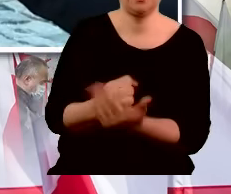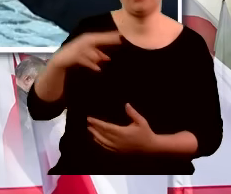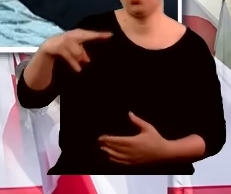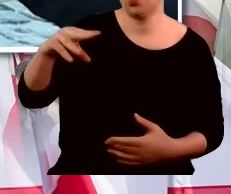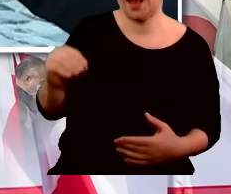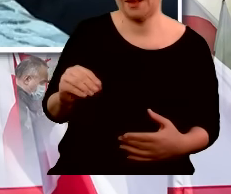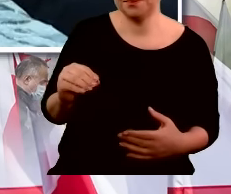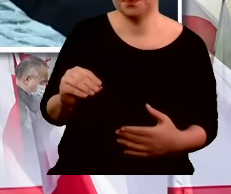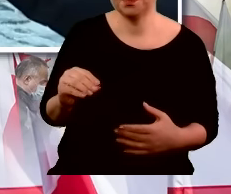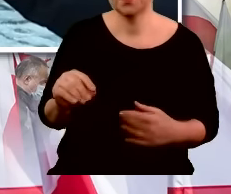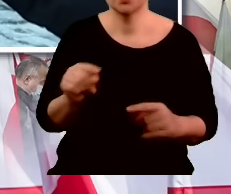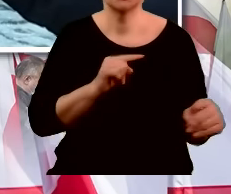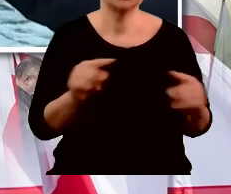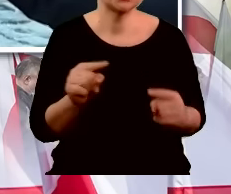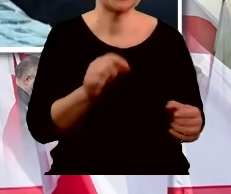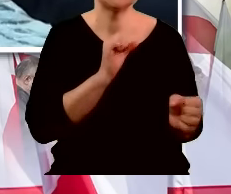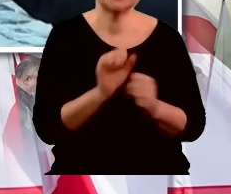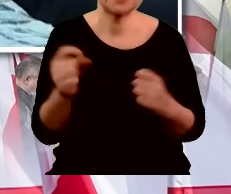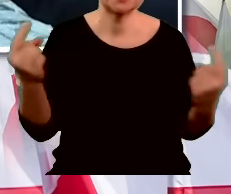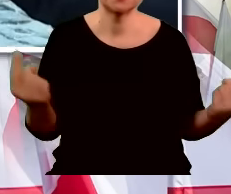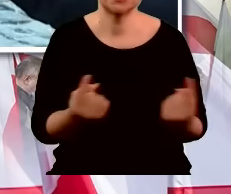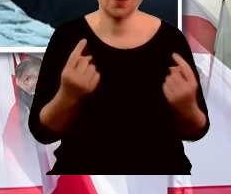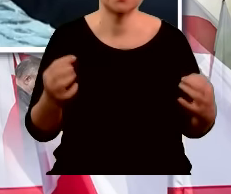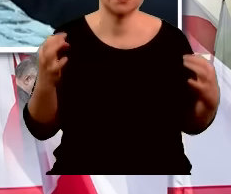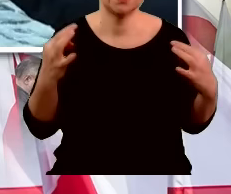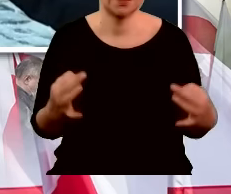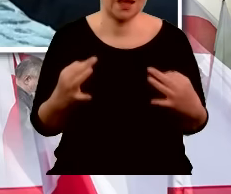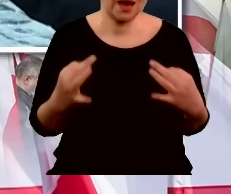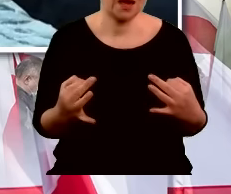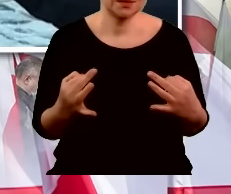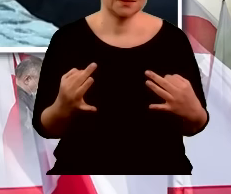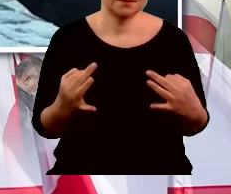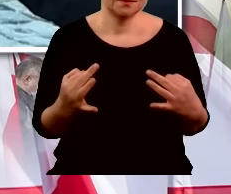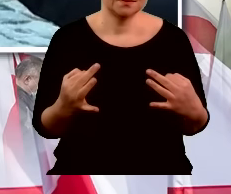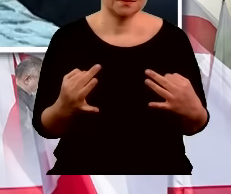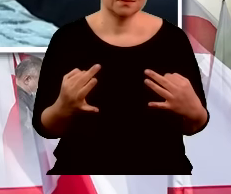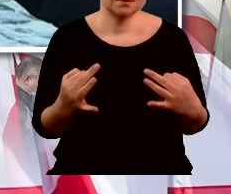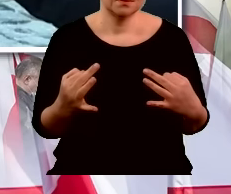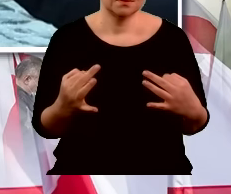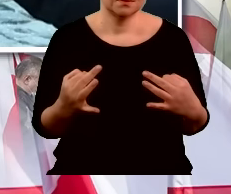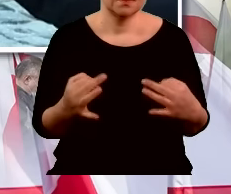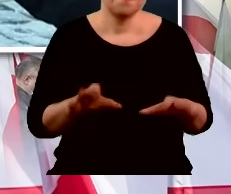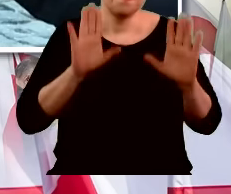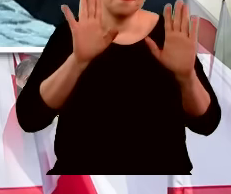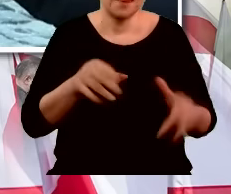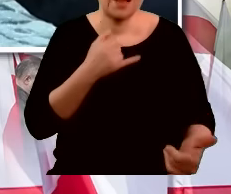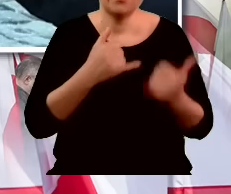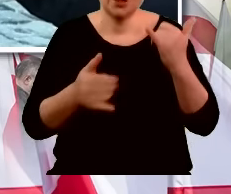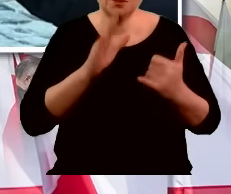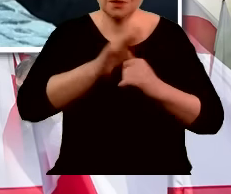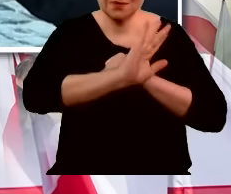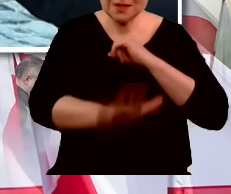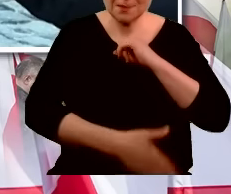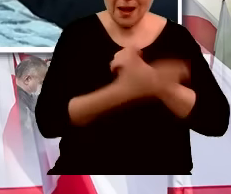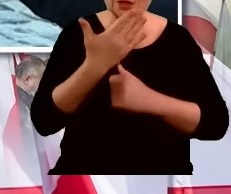sytuacją taką, w której tak naprawdę, nawet patrząc, popierając orzecznictwo TSUE, my nie